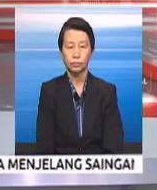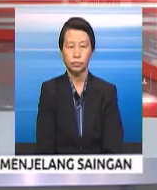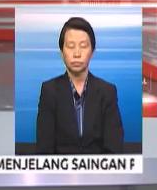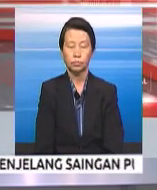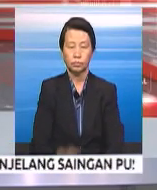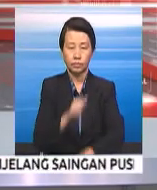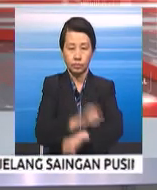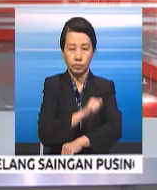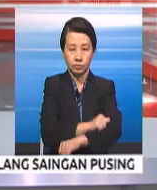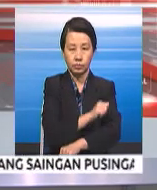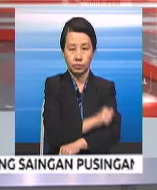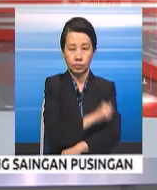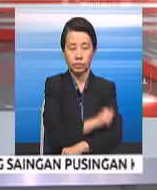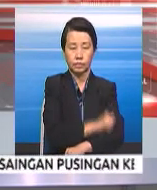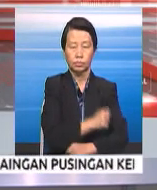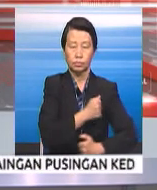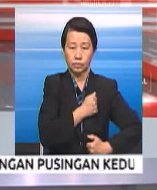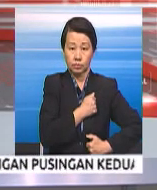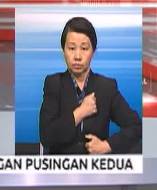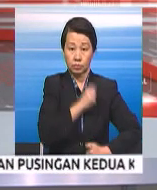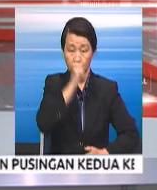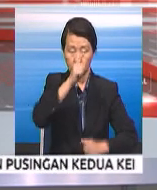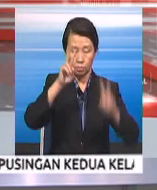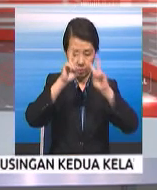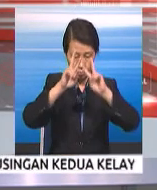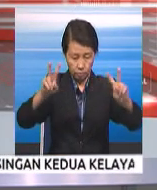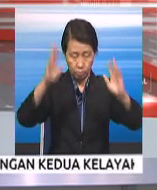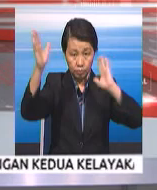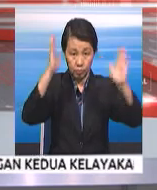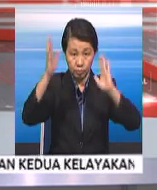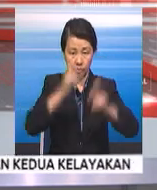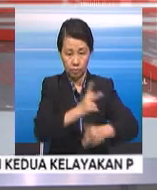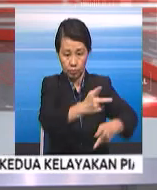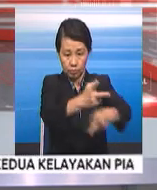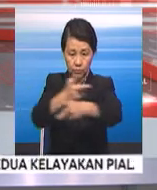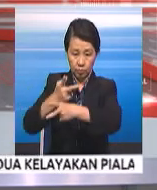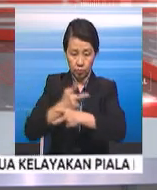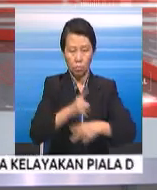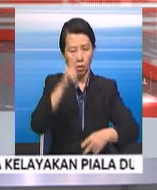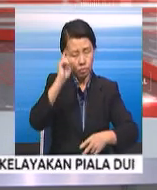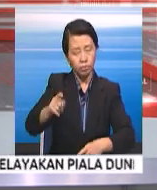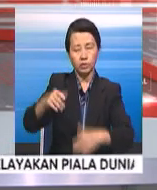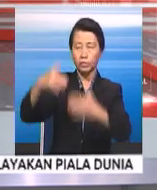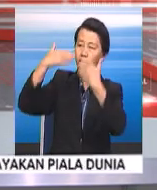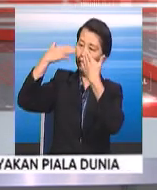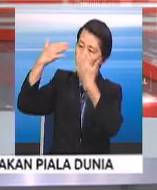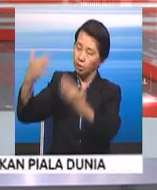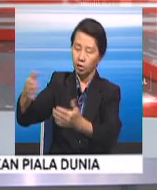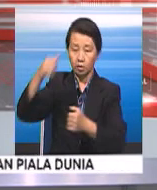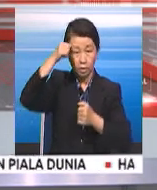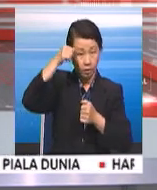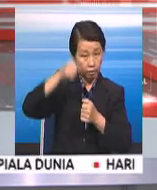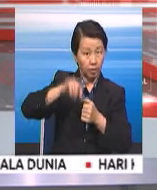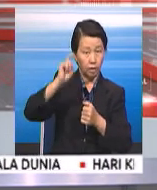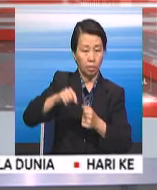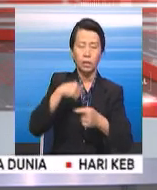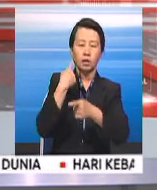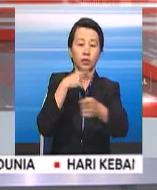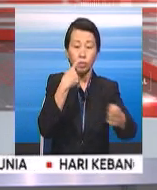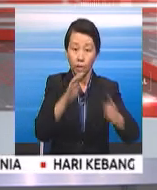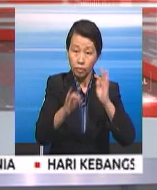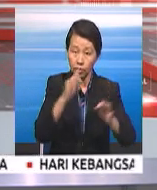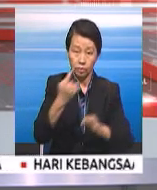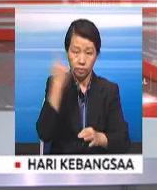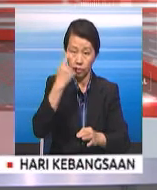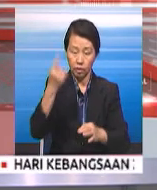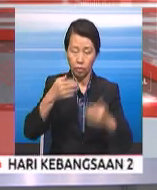Jasa Anggota Keselamatan Negara memastikan keamanan negara terpelihara, wajar dihargai dan dikenang. Sesiapa pun jika